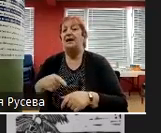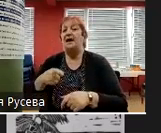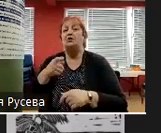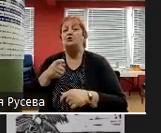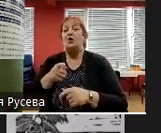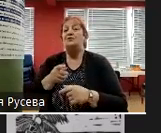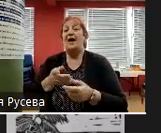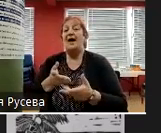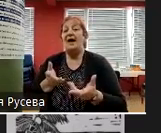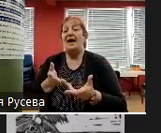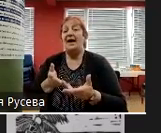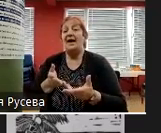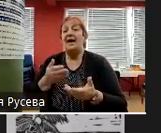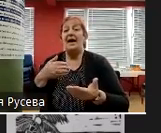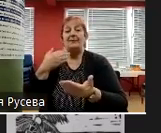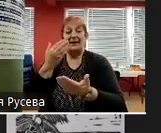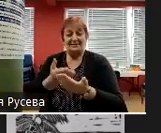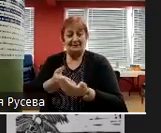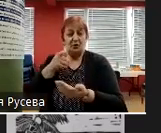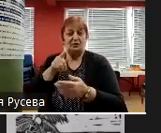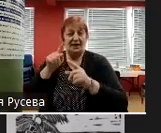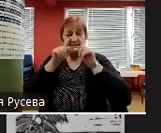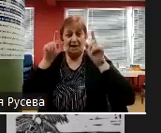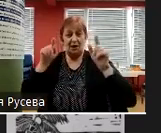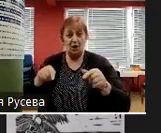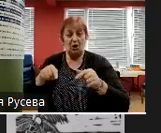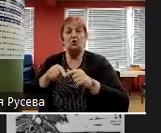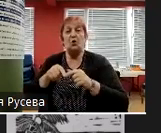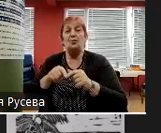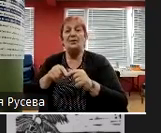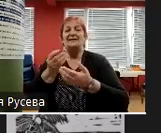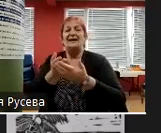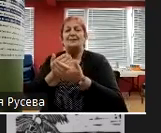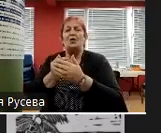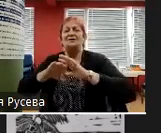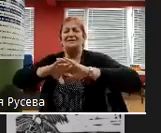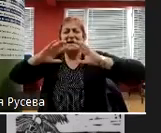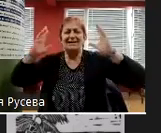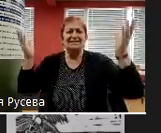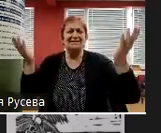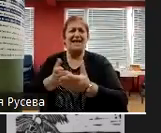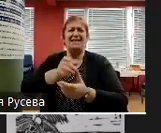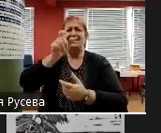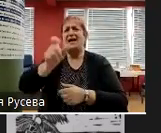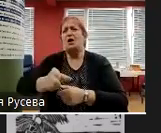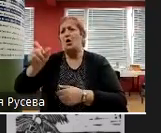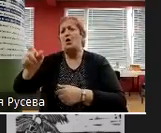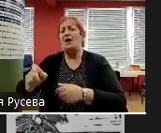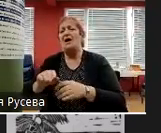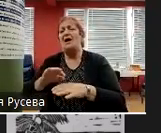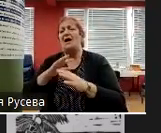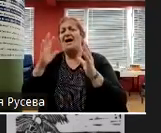е предоставянето на тези документи от полза за цялото общество. Значи, като си